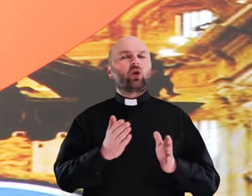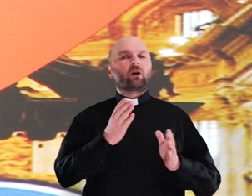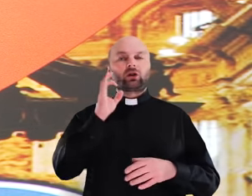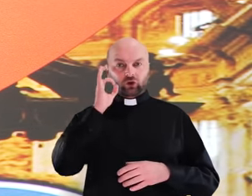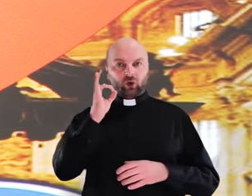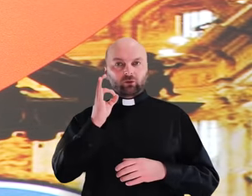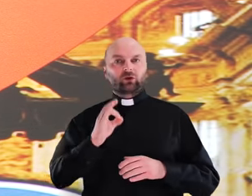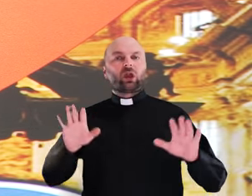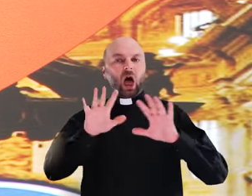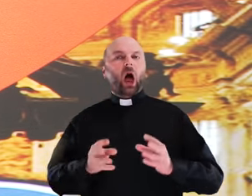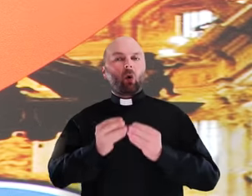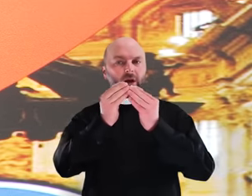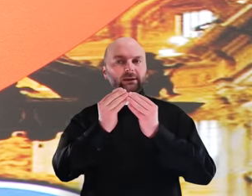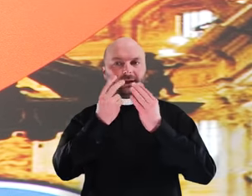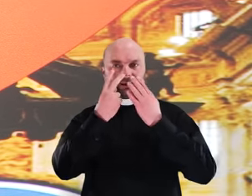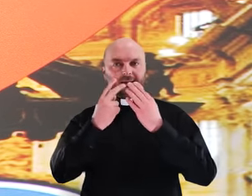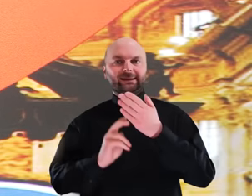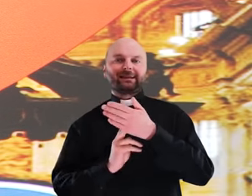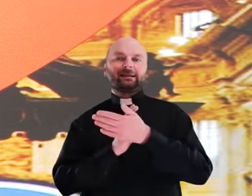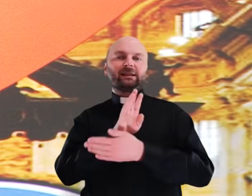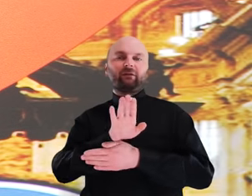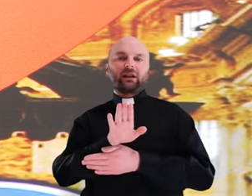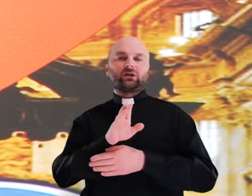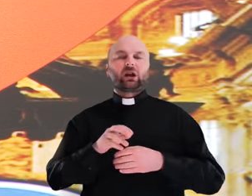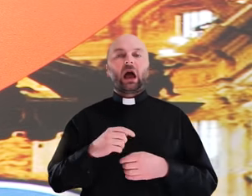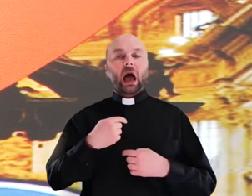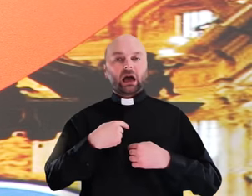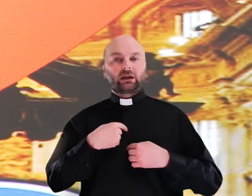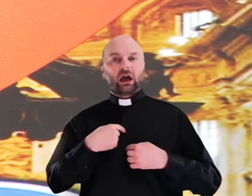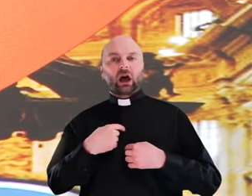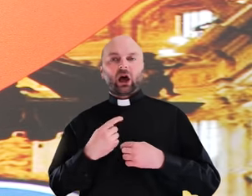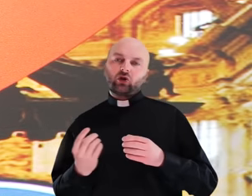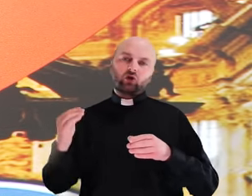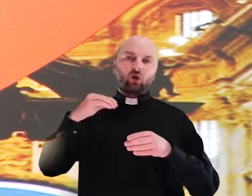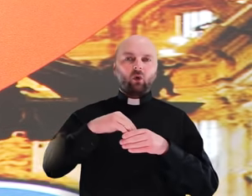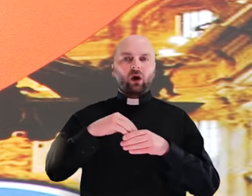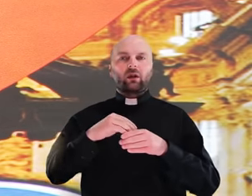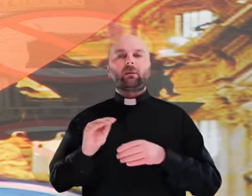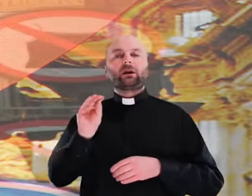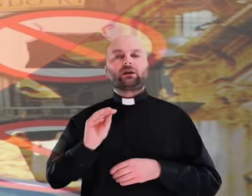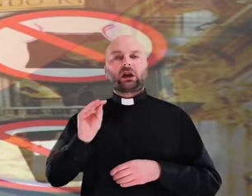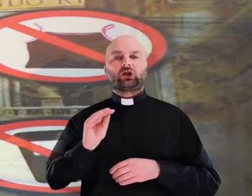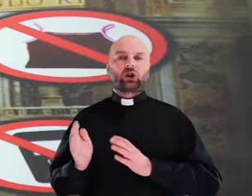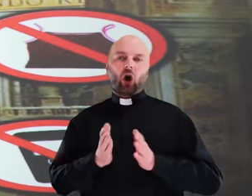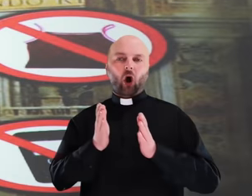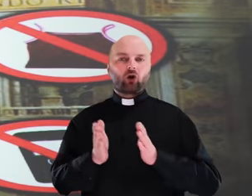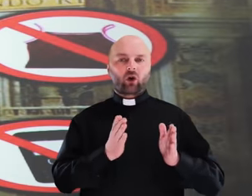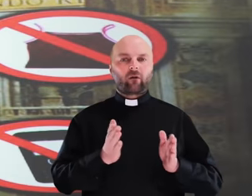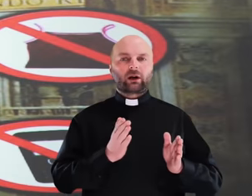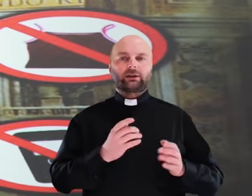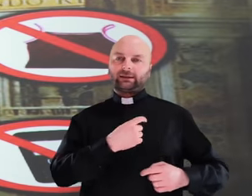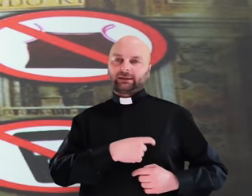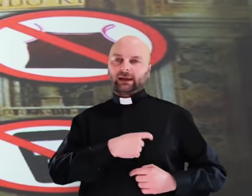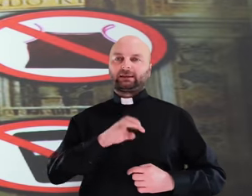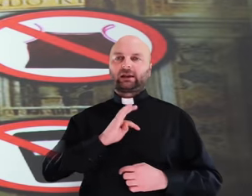Eucharystię? Zewnętrznie. A ja dołożyłbym jeszcze jedno. Gotowość swojego własnego